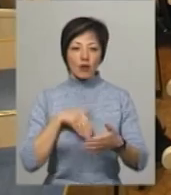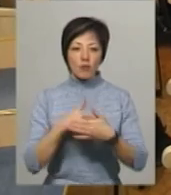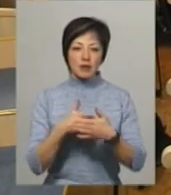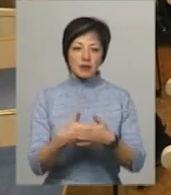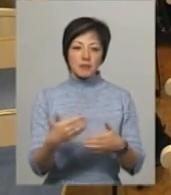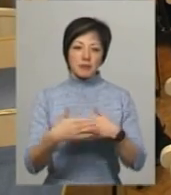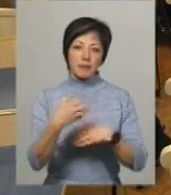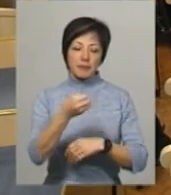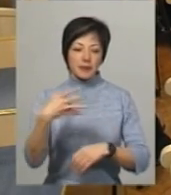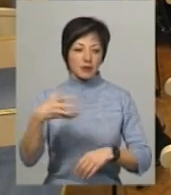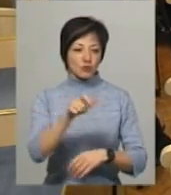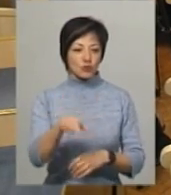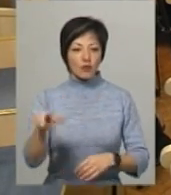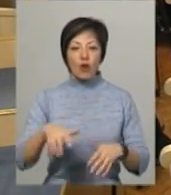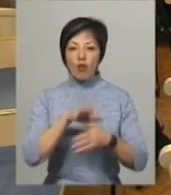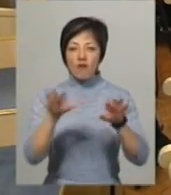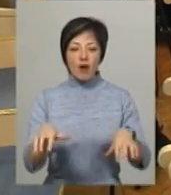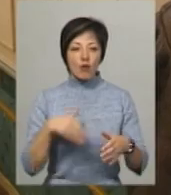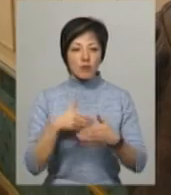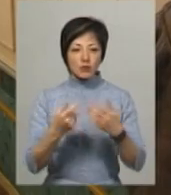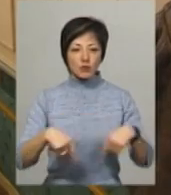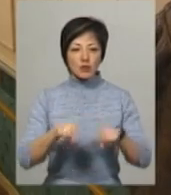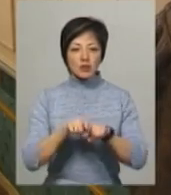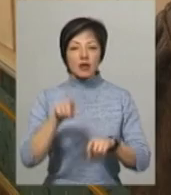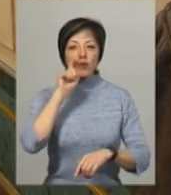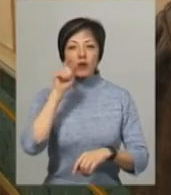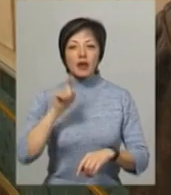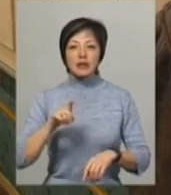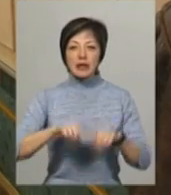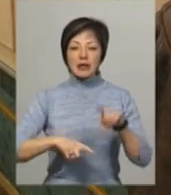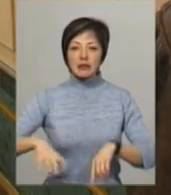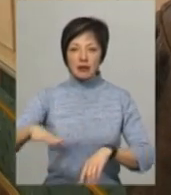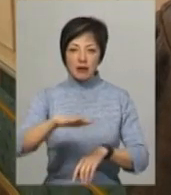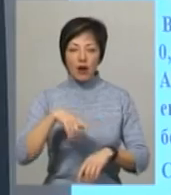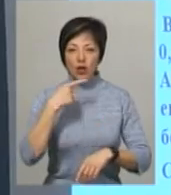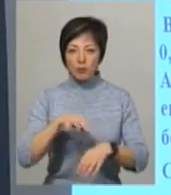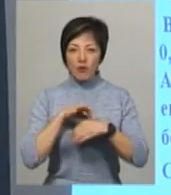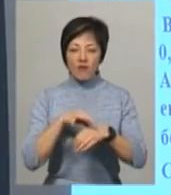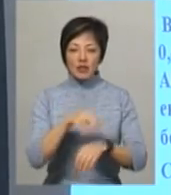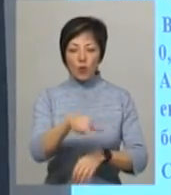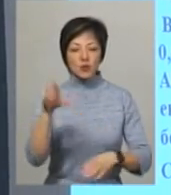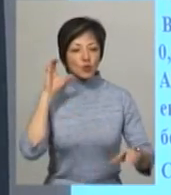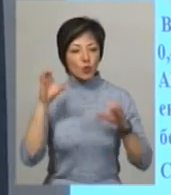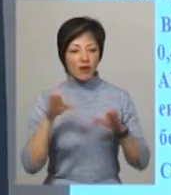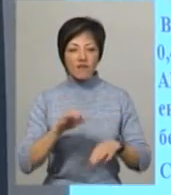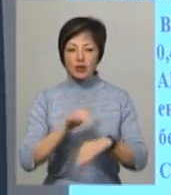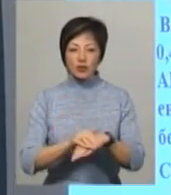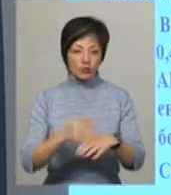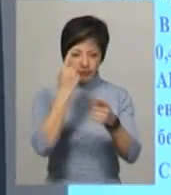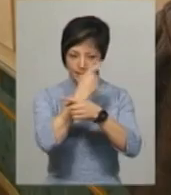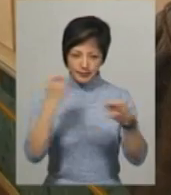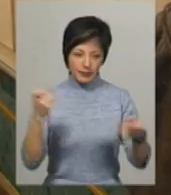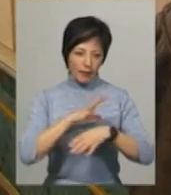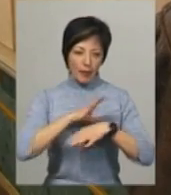півтора десятки. Голова Хмельницької громадської організації «Україна – рідний край» Євген Поворознюк каже, проведення громадських слухань фактично ніде не